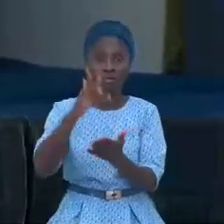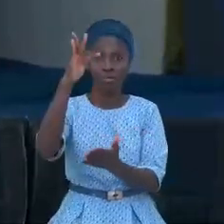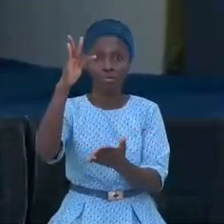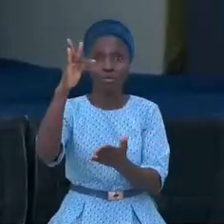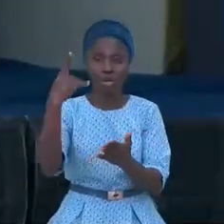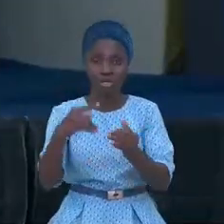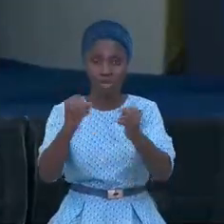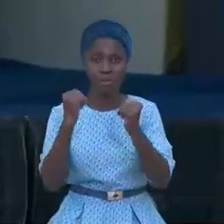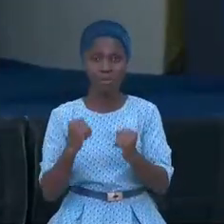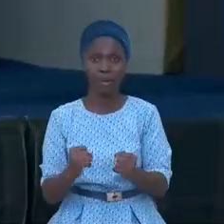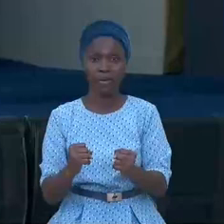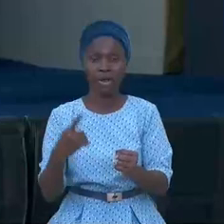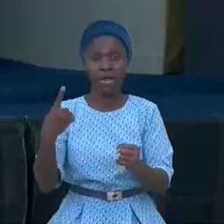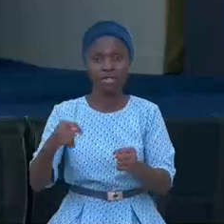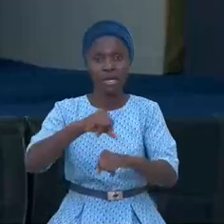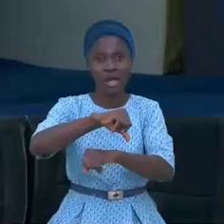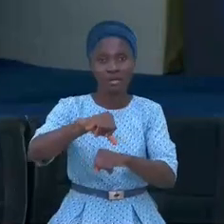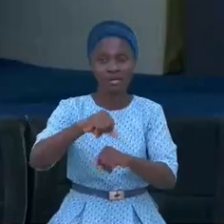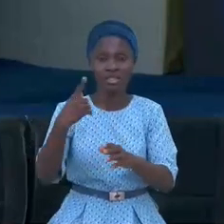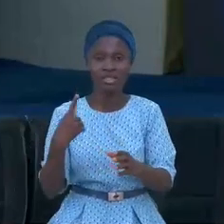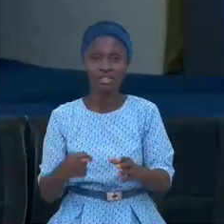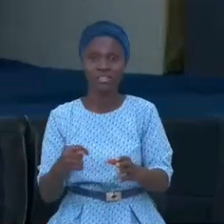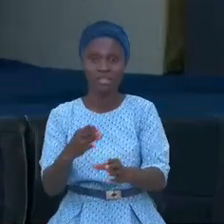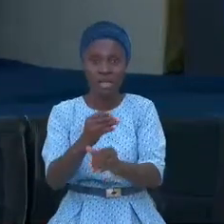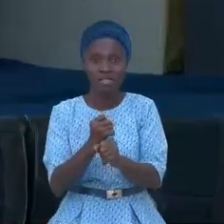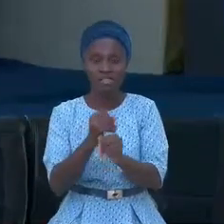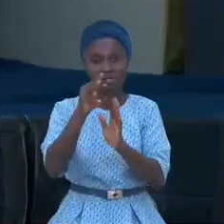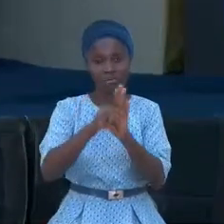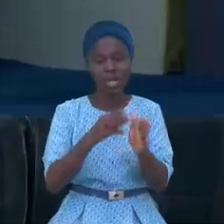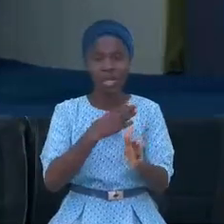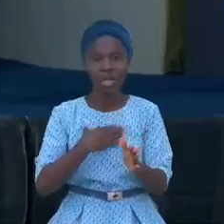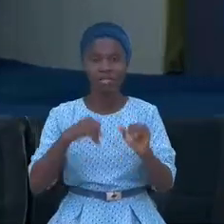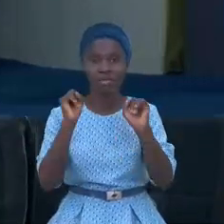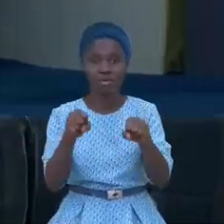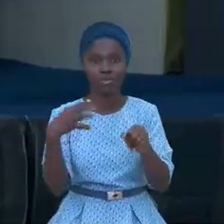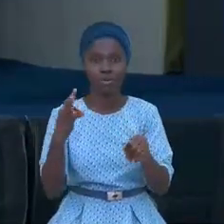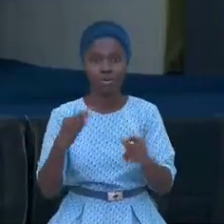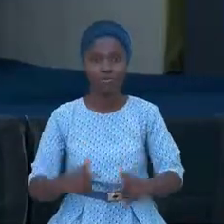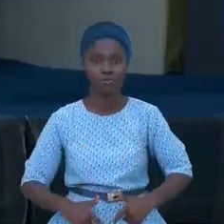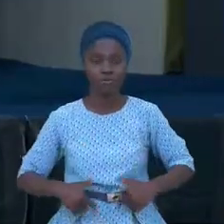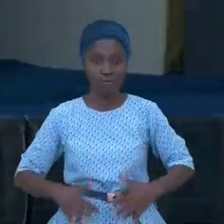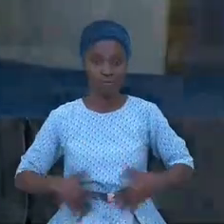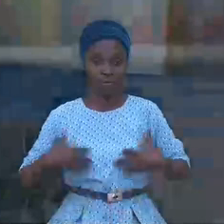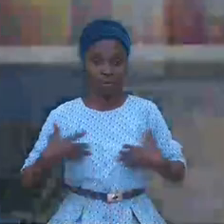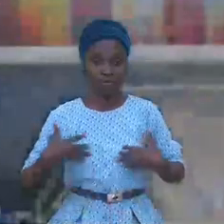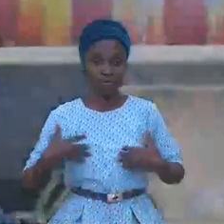gloire, de l'onction, la réalisation, les possibilités de la vie, déjà